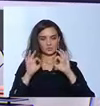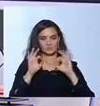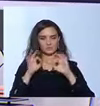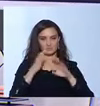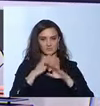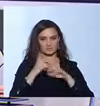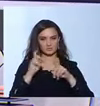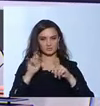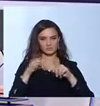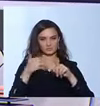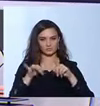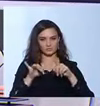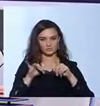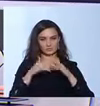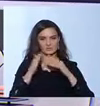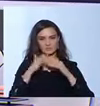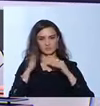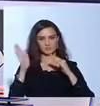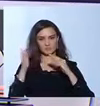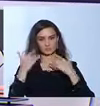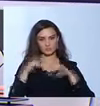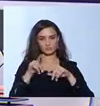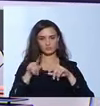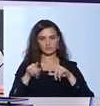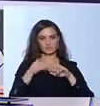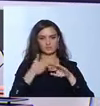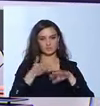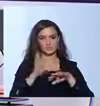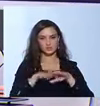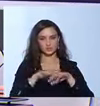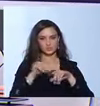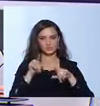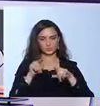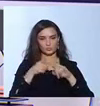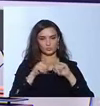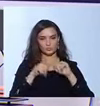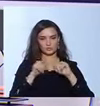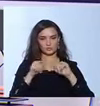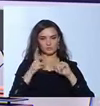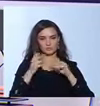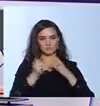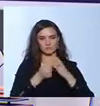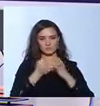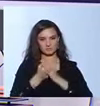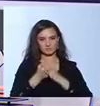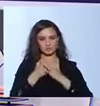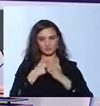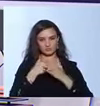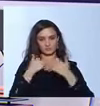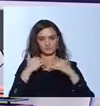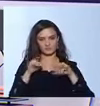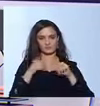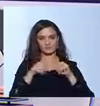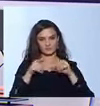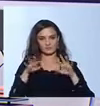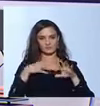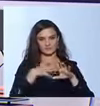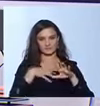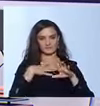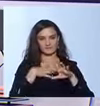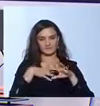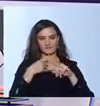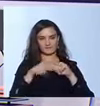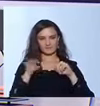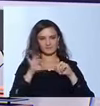ასე ვთქვა, 150 ზემოთ უკვე კრიტიკული ნორმა, რეპროდუქტოლოგისთვის 300-მდე ნორმა, ჩვენთვის უკვე ან თქვენ უკვე ღელავთ ამის გამო.